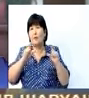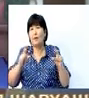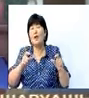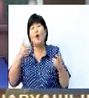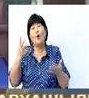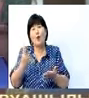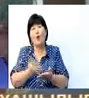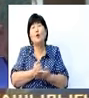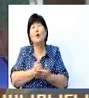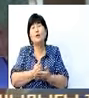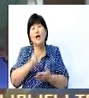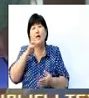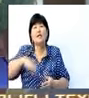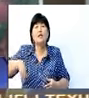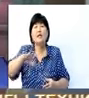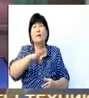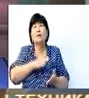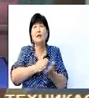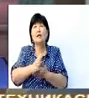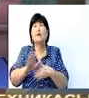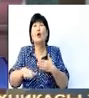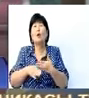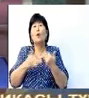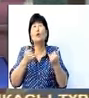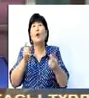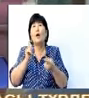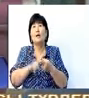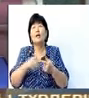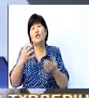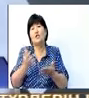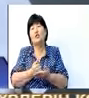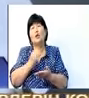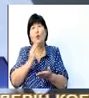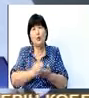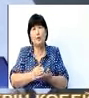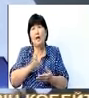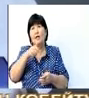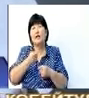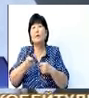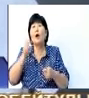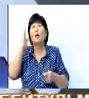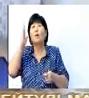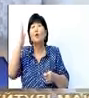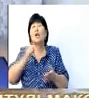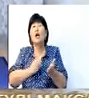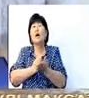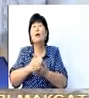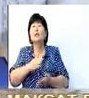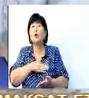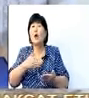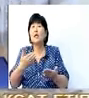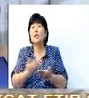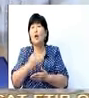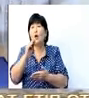қол жеткізуі елбасының саясатын қолдау арқасында жетіп отырмыз. Елбасы болашаққа бағдар рухани жаңғыру атты